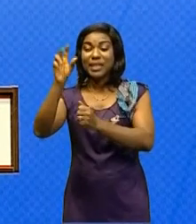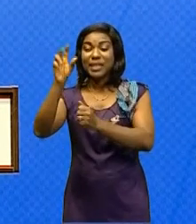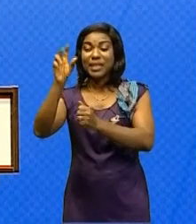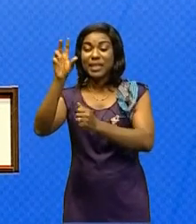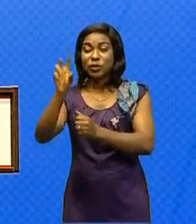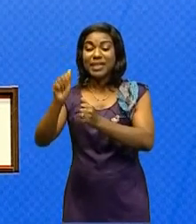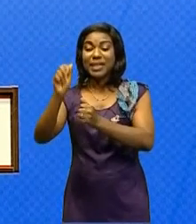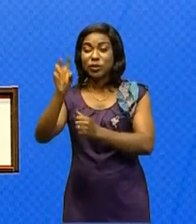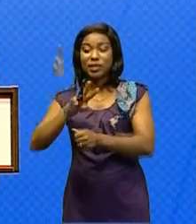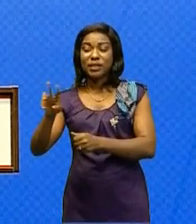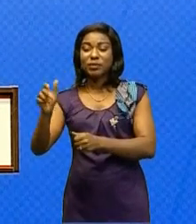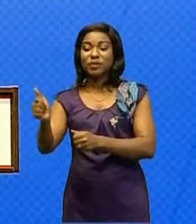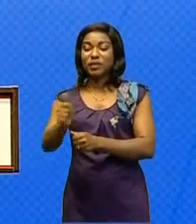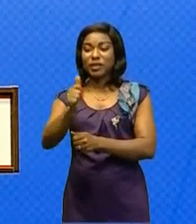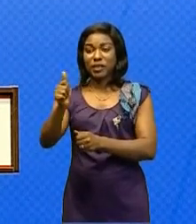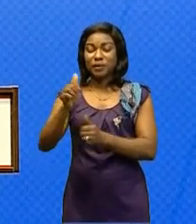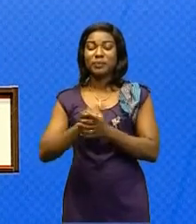juillet